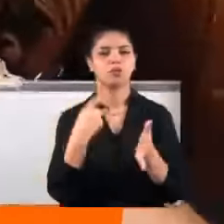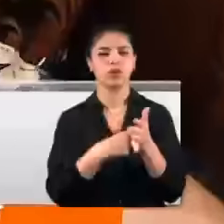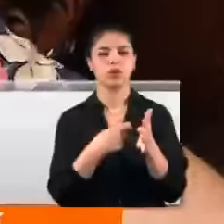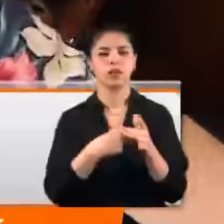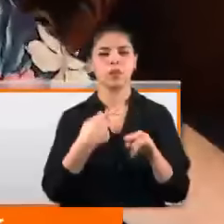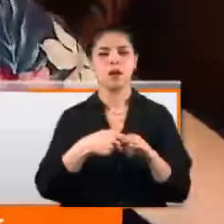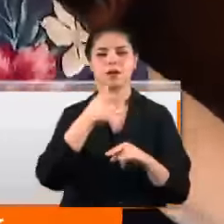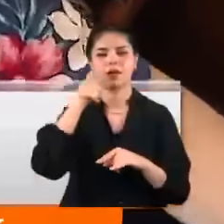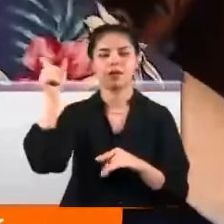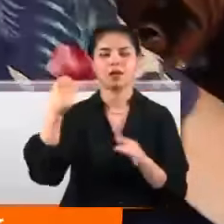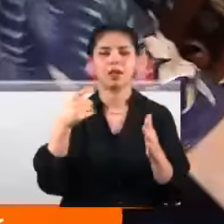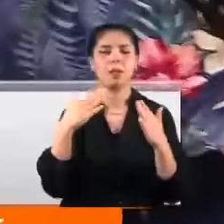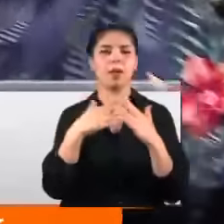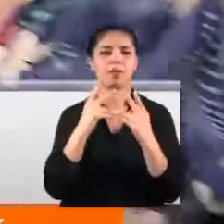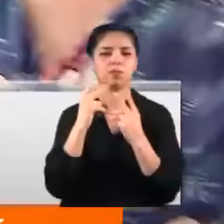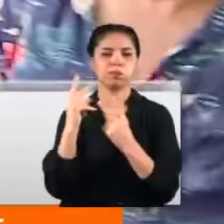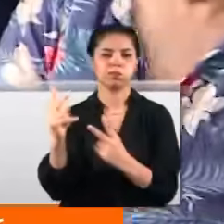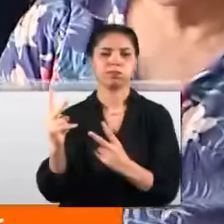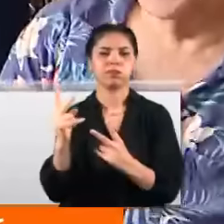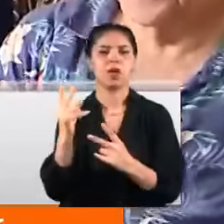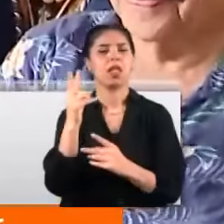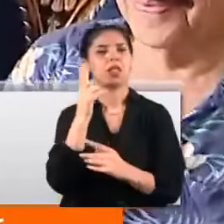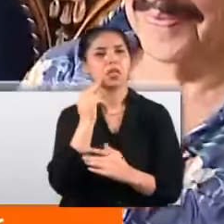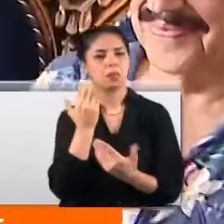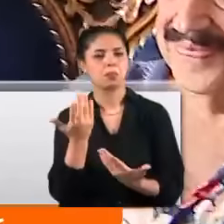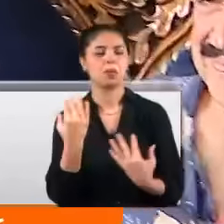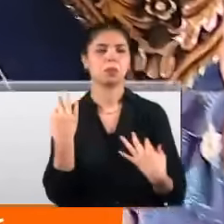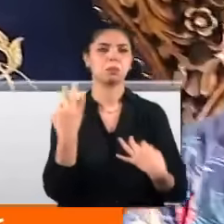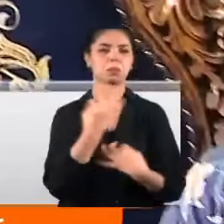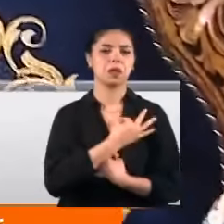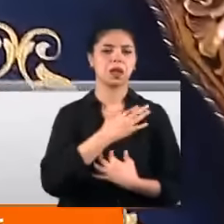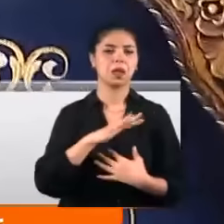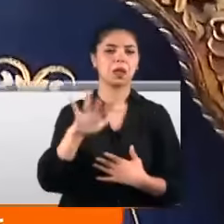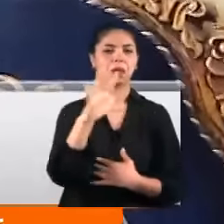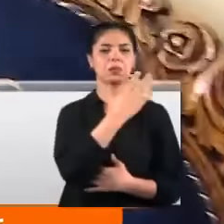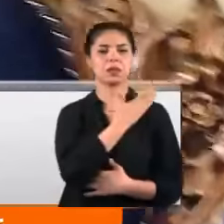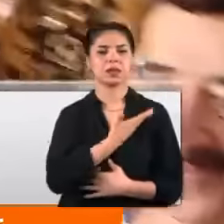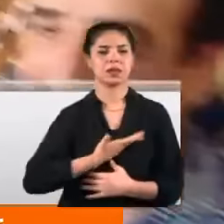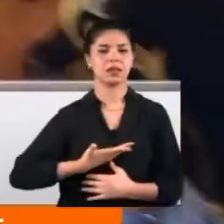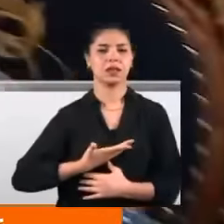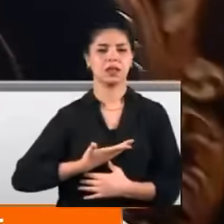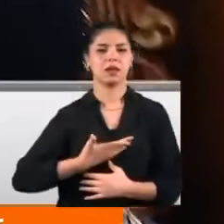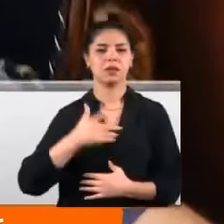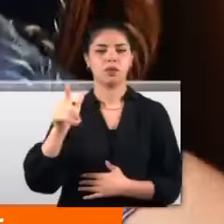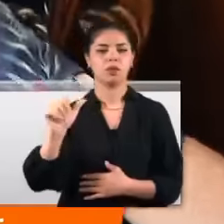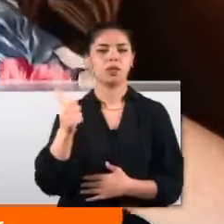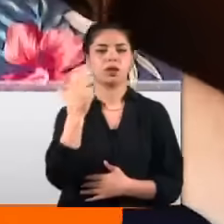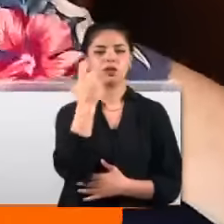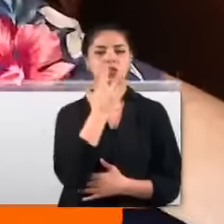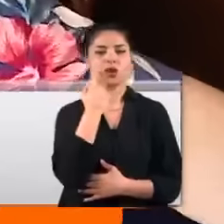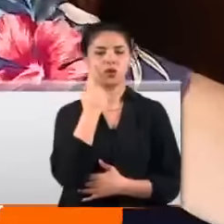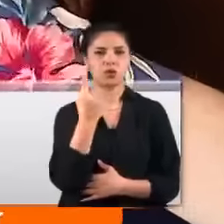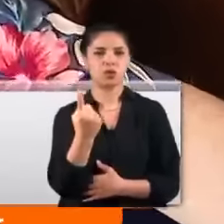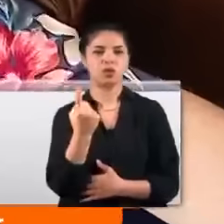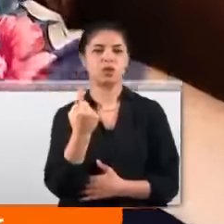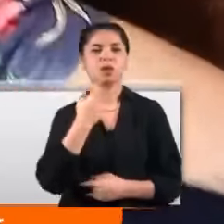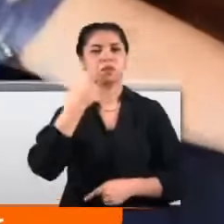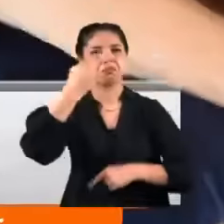evi. Mütevazılığıyla, beyefendiliğiyle ve gönülleri kapsayan o muhteşem şarkılarıyla dilden